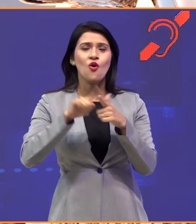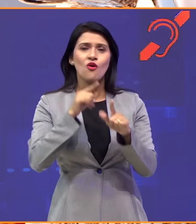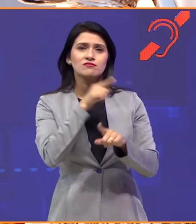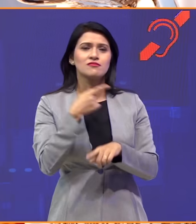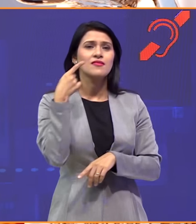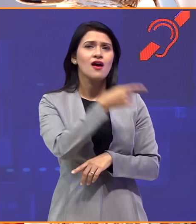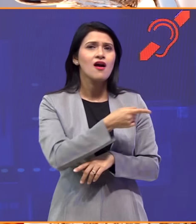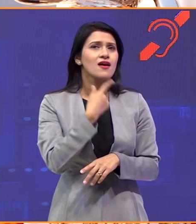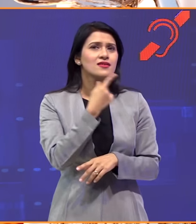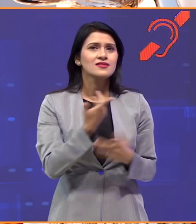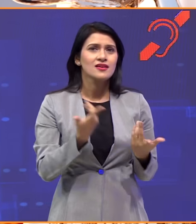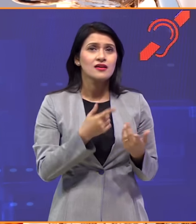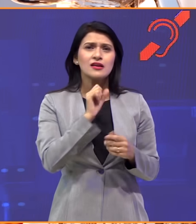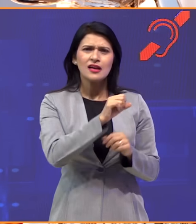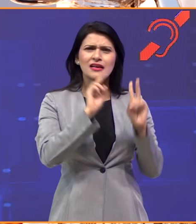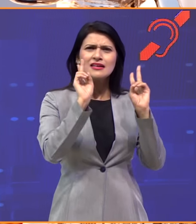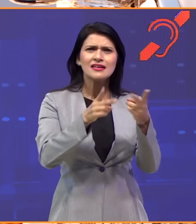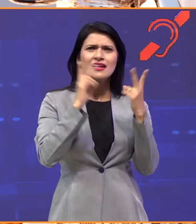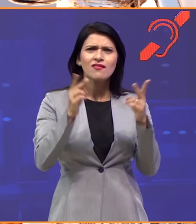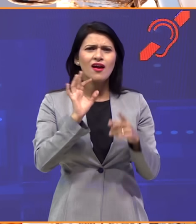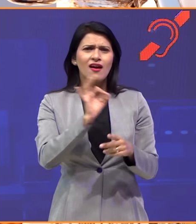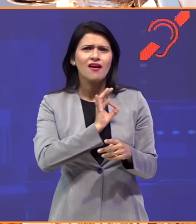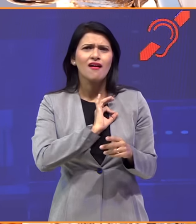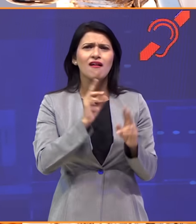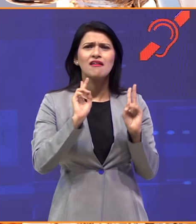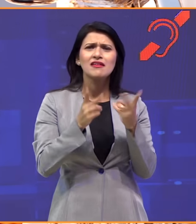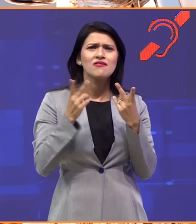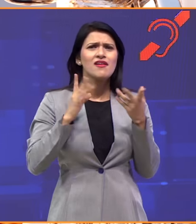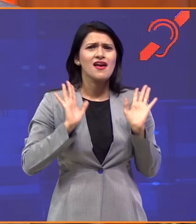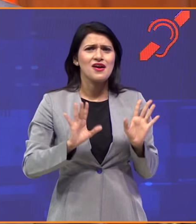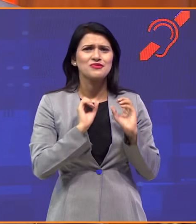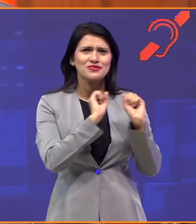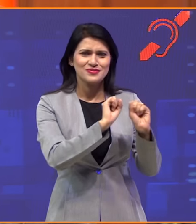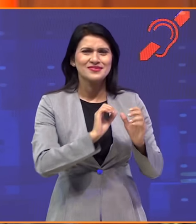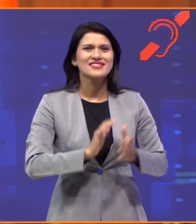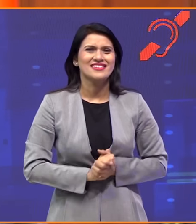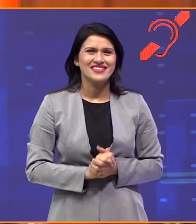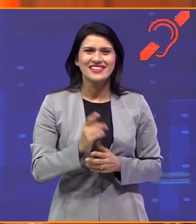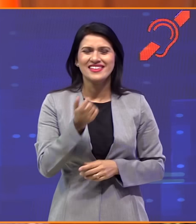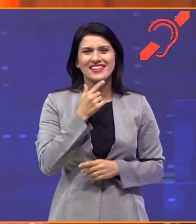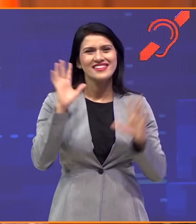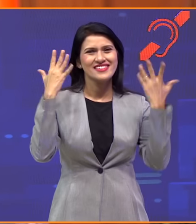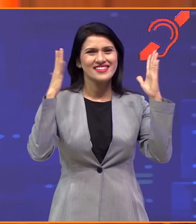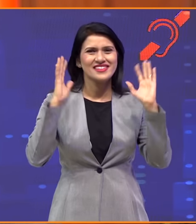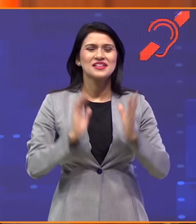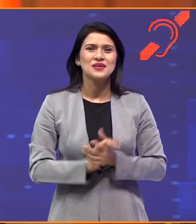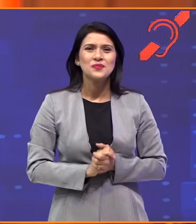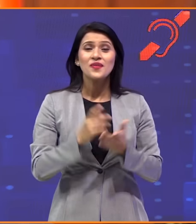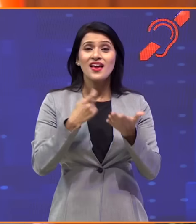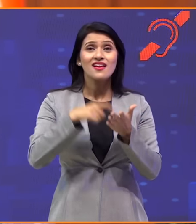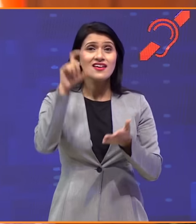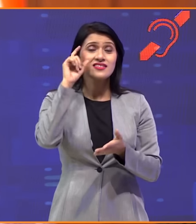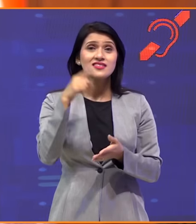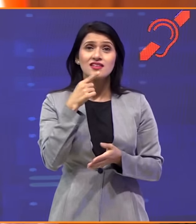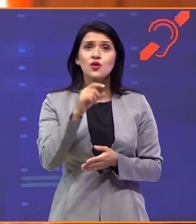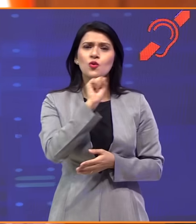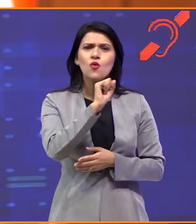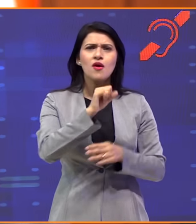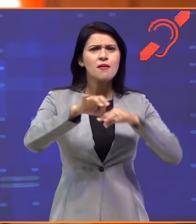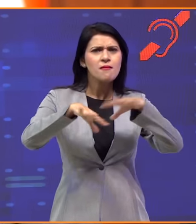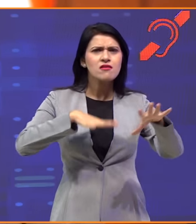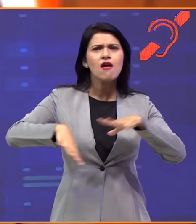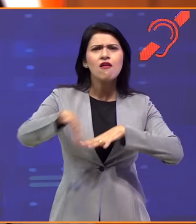है कि ये अजीब अजीब शौक पालते हैं अब देखिए मुझे पता चला कि आपको बाजार में